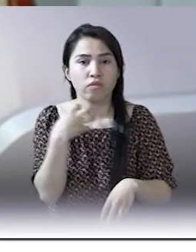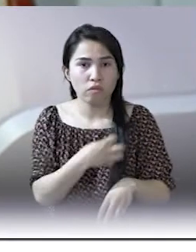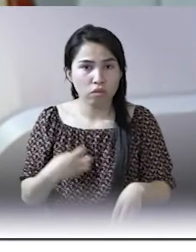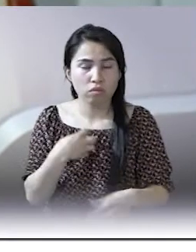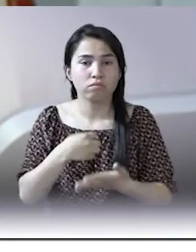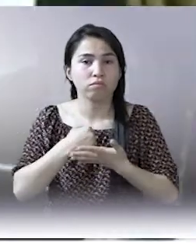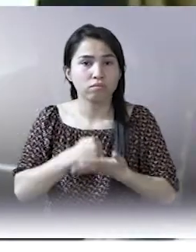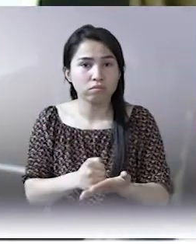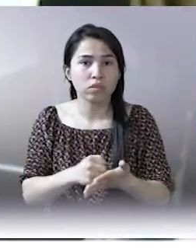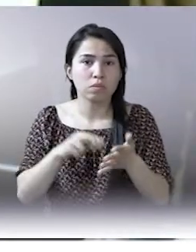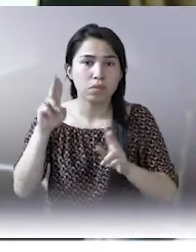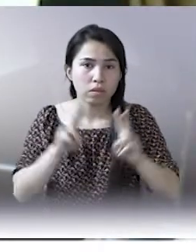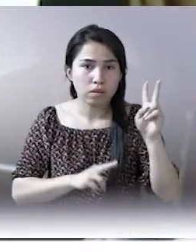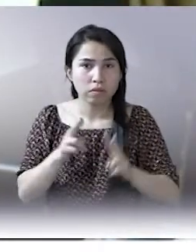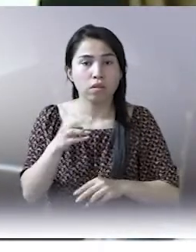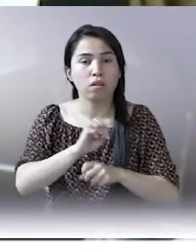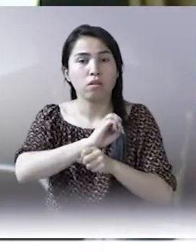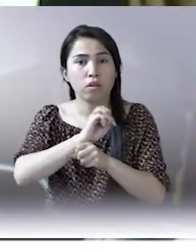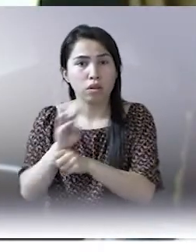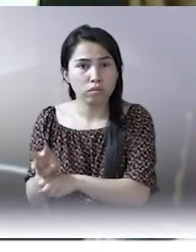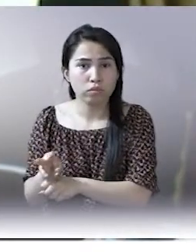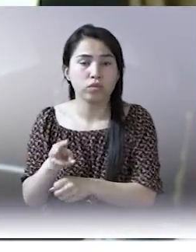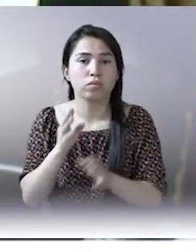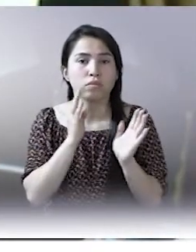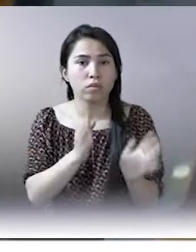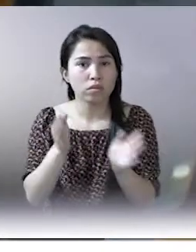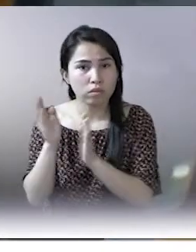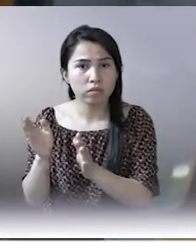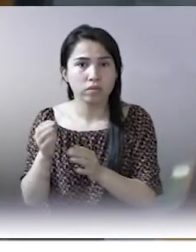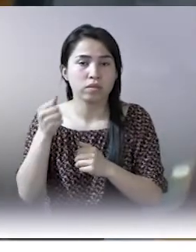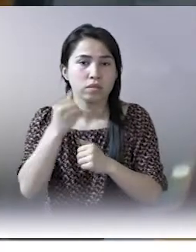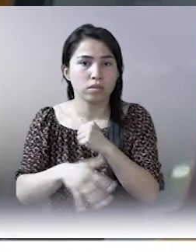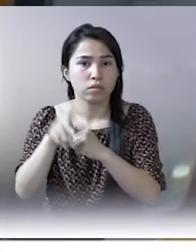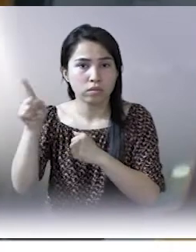для обеспечения порядка функционирования этих центров. На совещании были даны